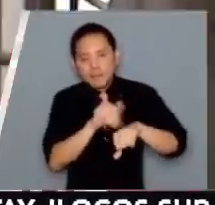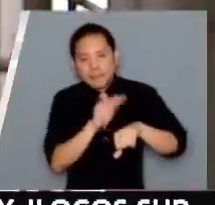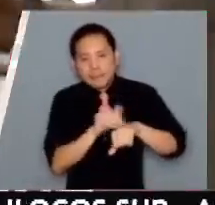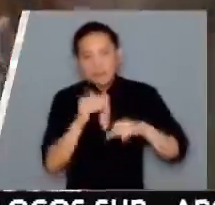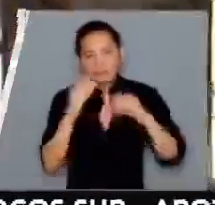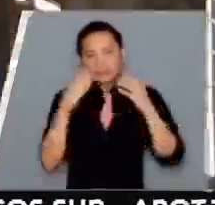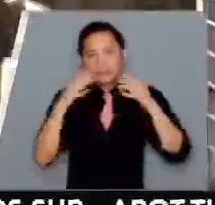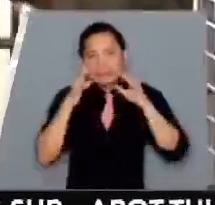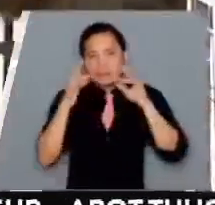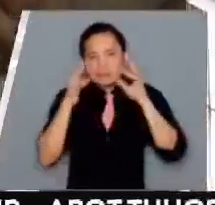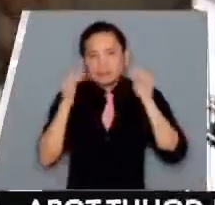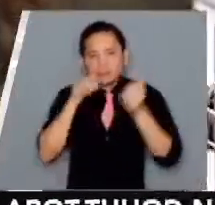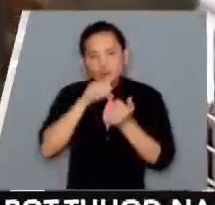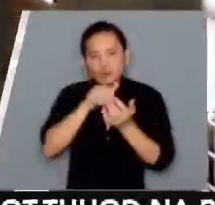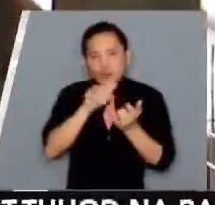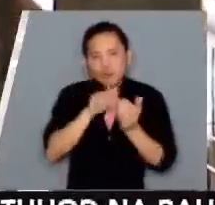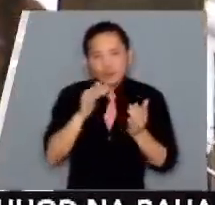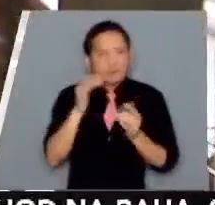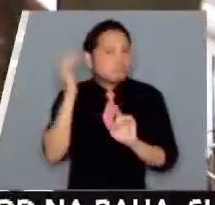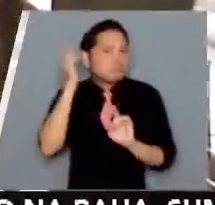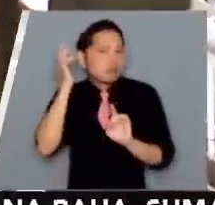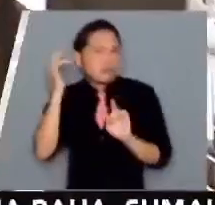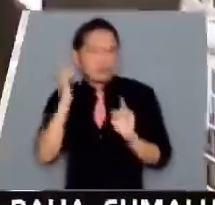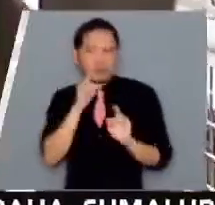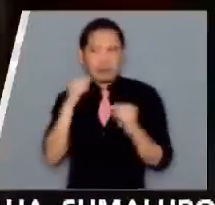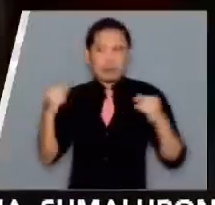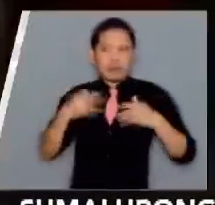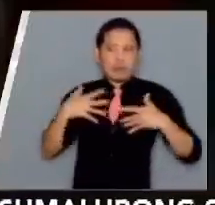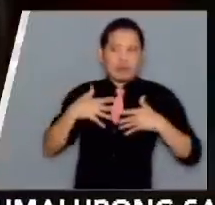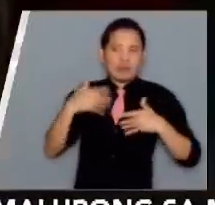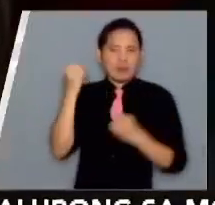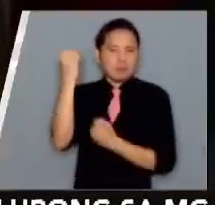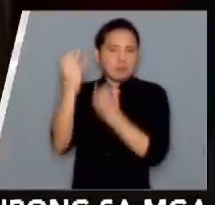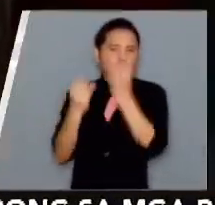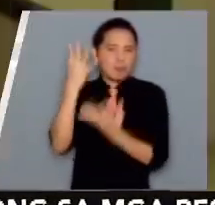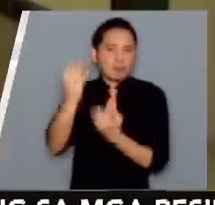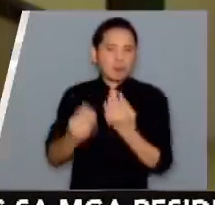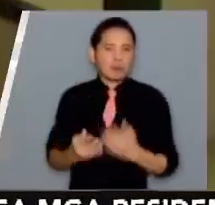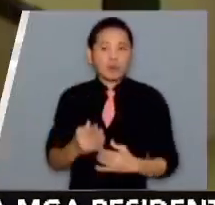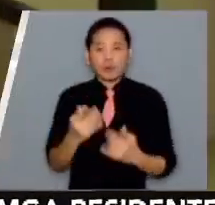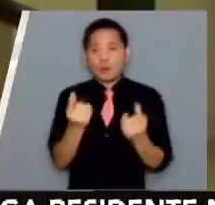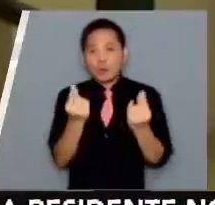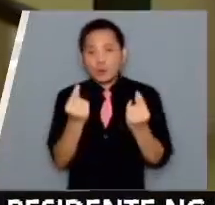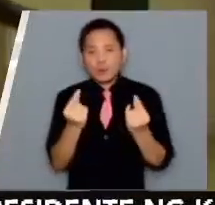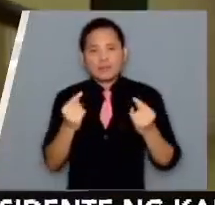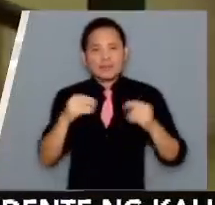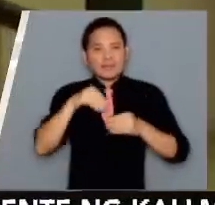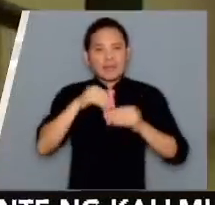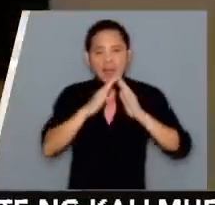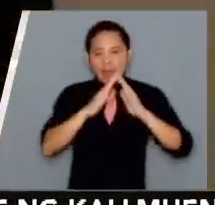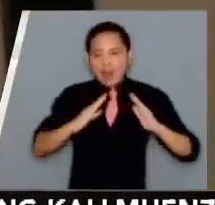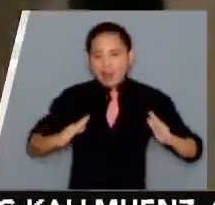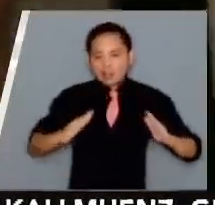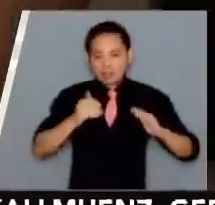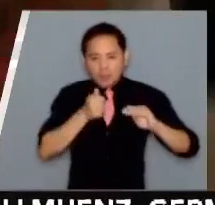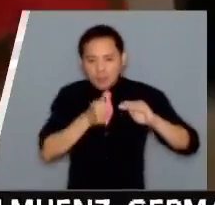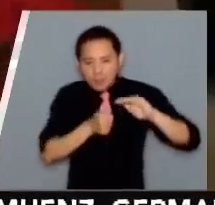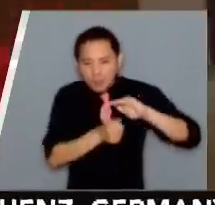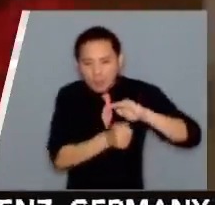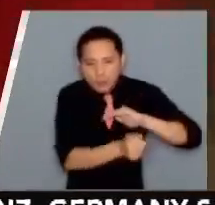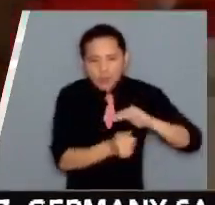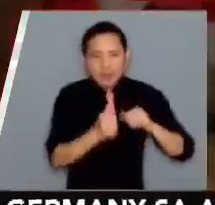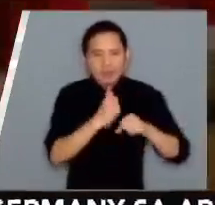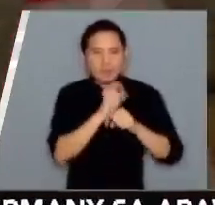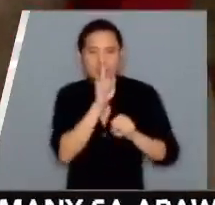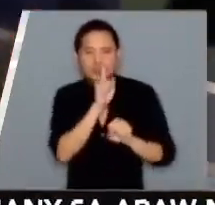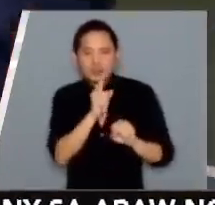Una, panatilihin sa loob ng bahay ang inyong fur babies para hindi sila tumakbo at makatakas dahil sa takot. Siguraduhin ligtas